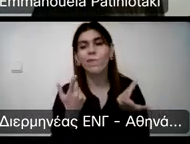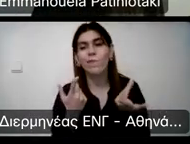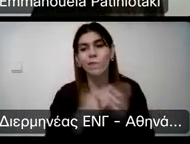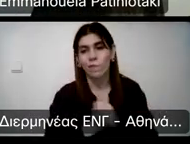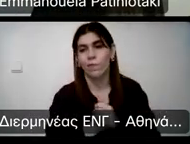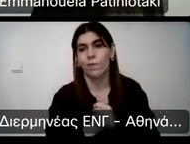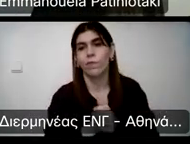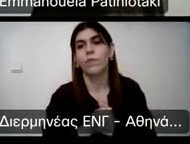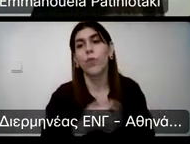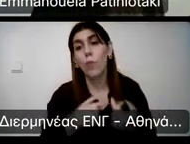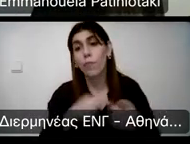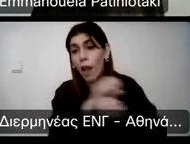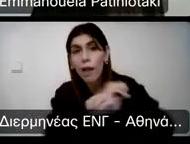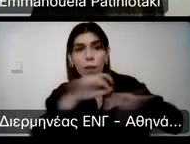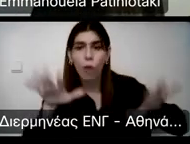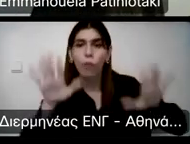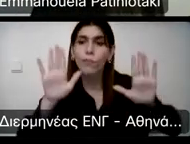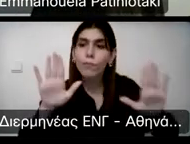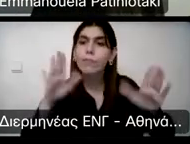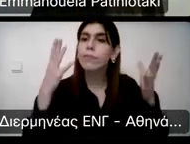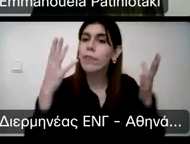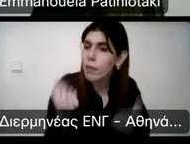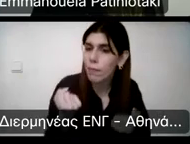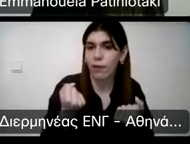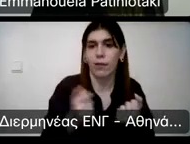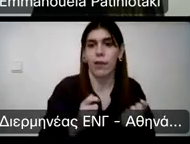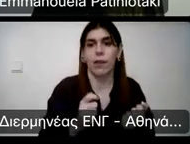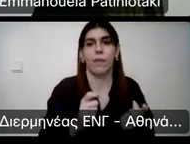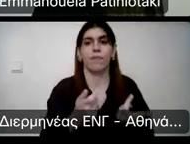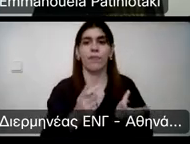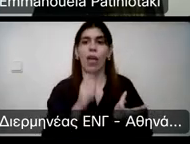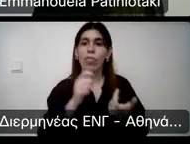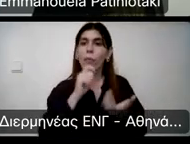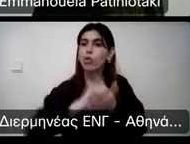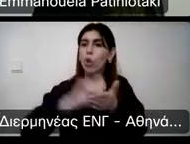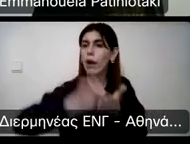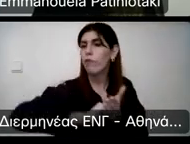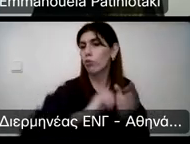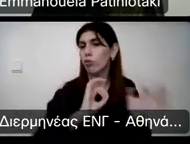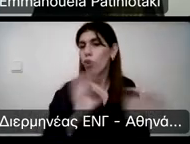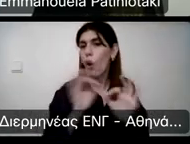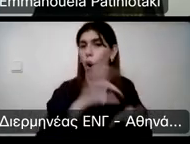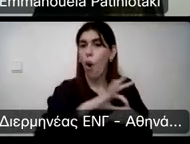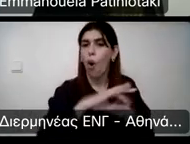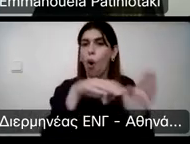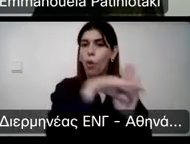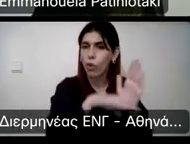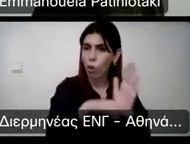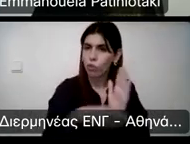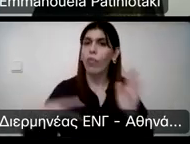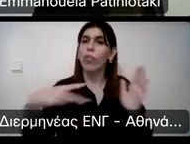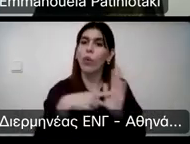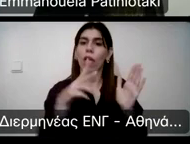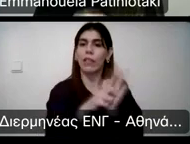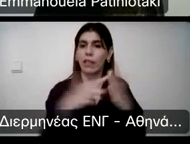Να σας ενημερώσω απλώς ότι υπάρχει δημοσιογραφικός οδηγός από το 2006, τον οποίο δυστυχώς η ΕΣΑΜΕΑ δεν έχει